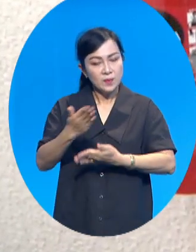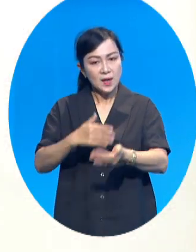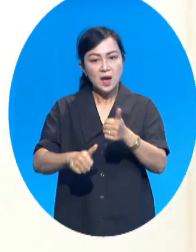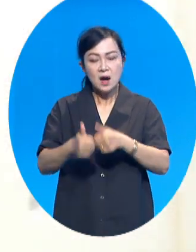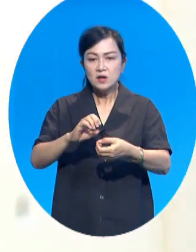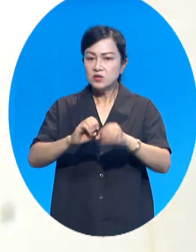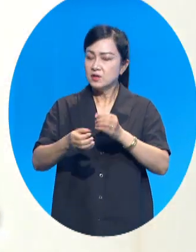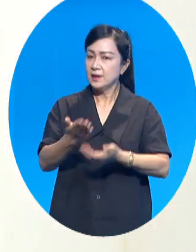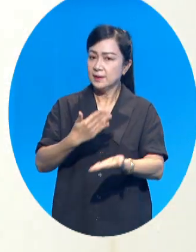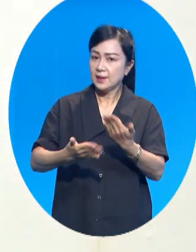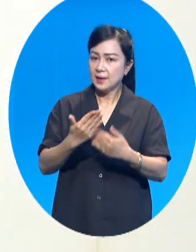là chữa cháy